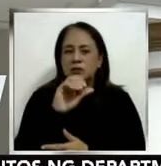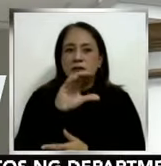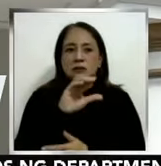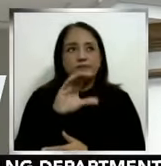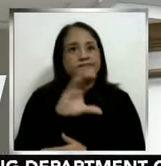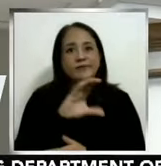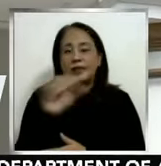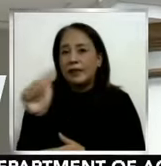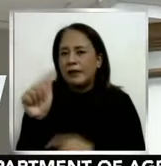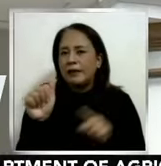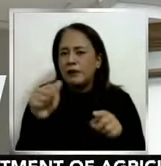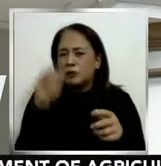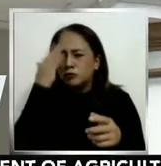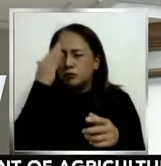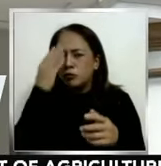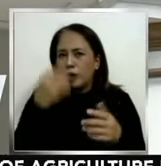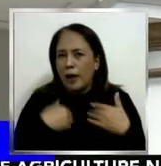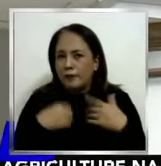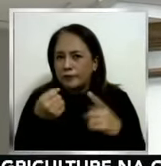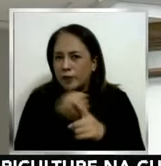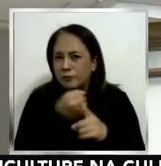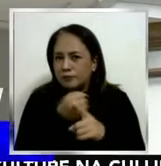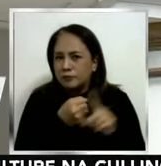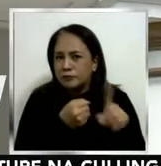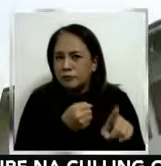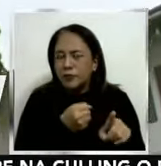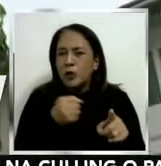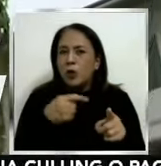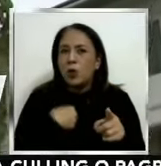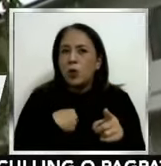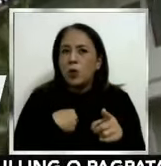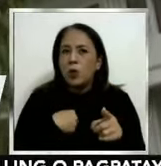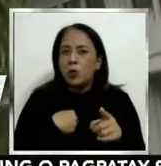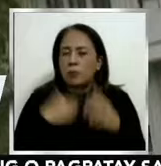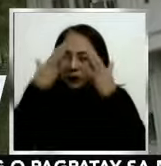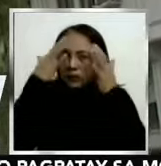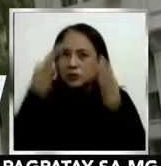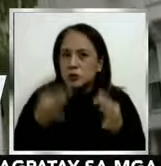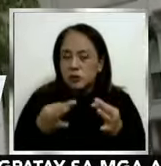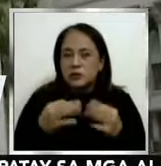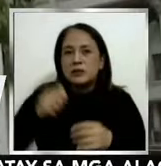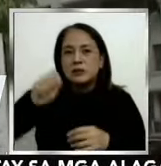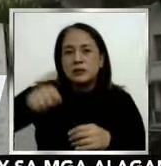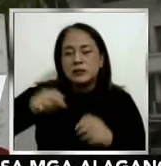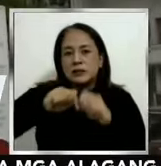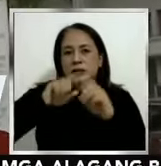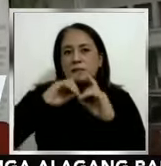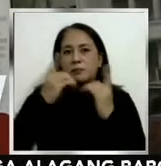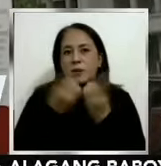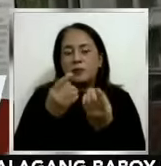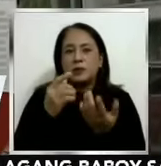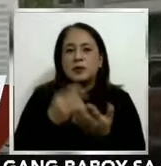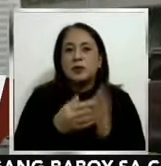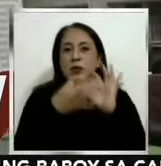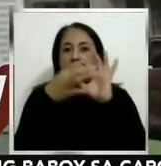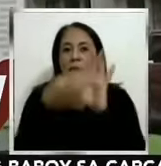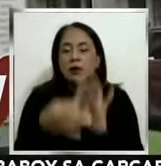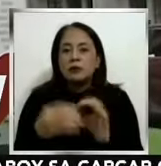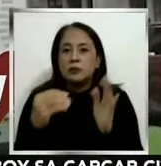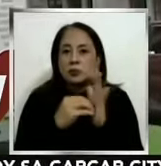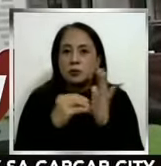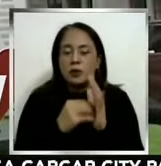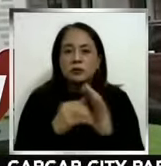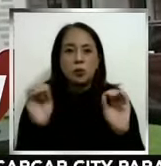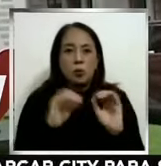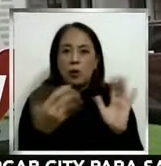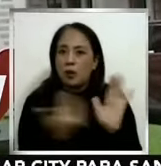tukuyin kung may grave abuse of discretion o may abuso sa pagpapasya ang Justice Department nang katigan nito ang Piskalya na wala ngang probable cause